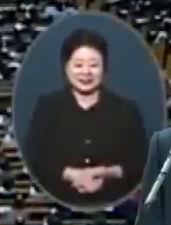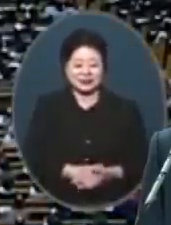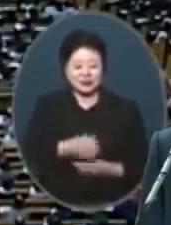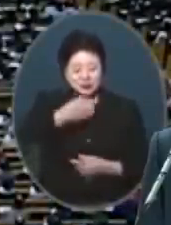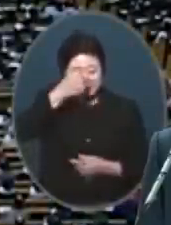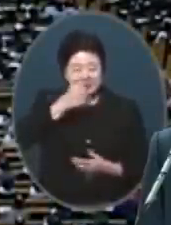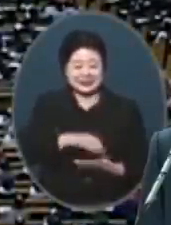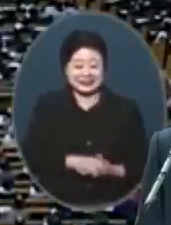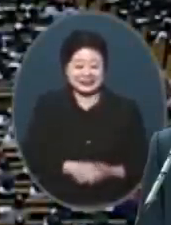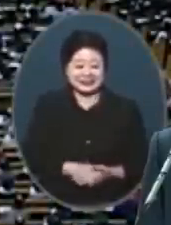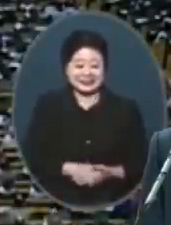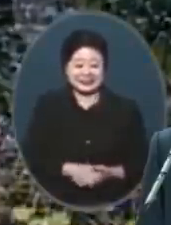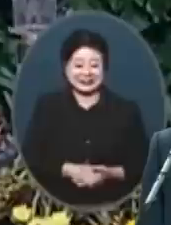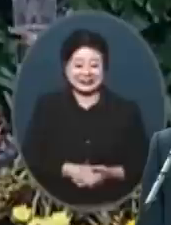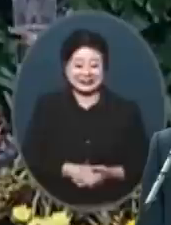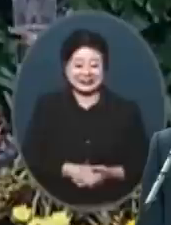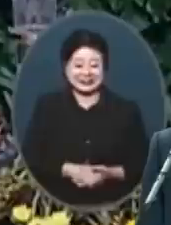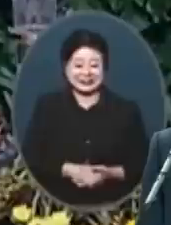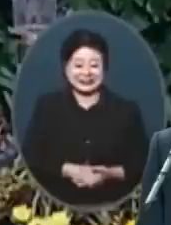꿈은